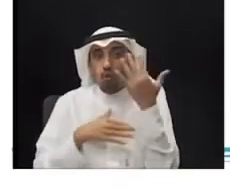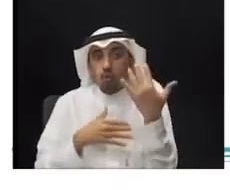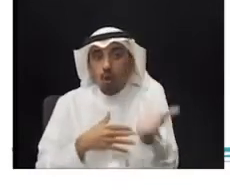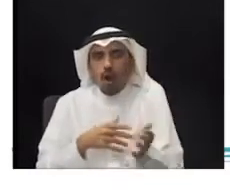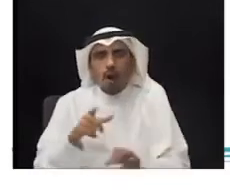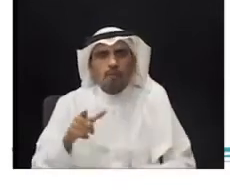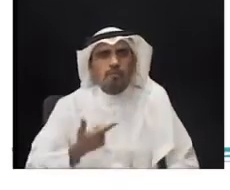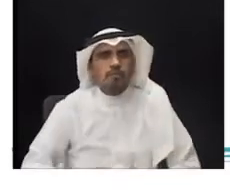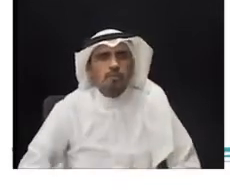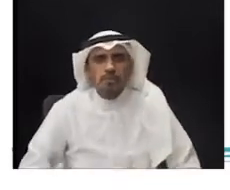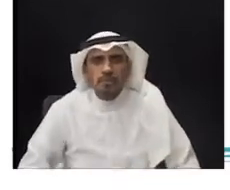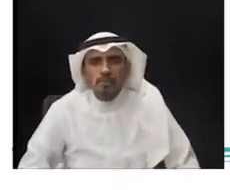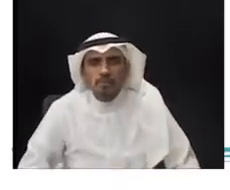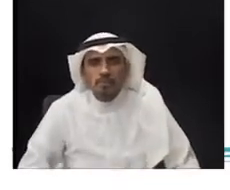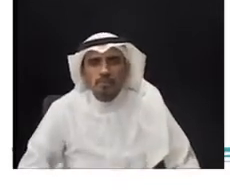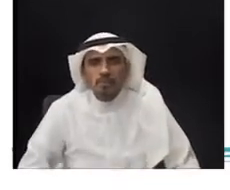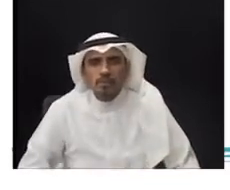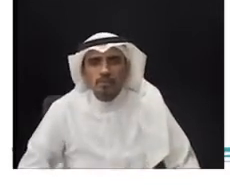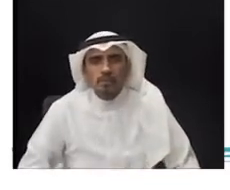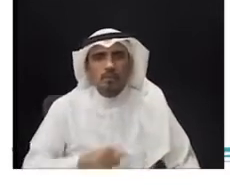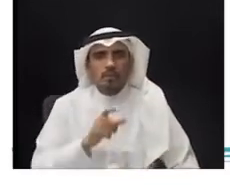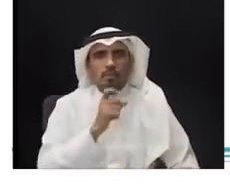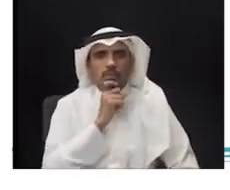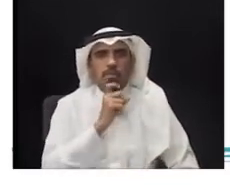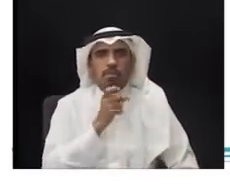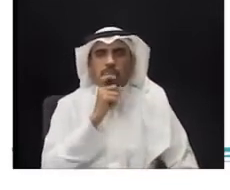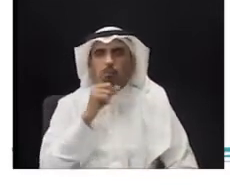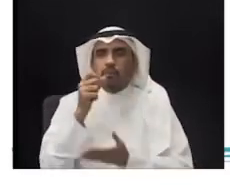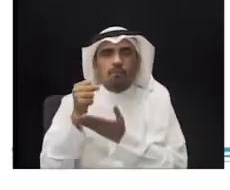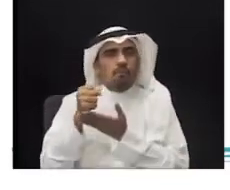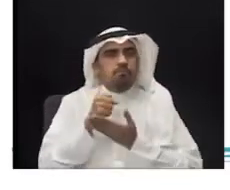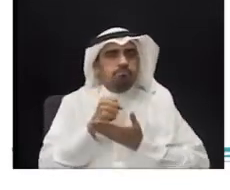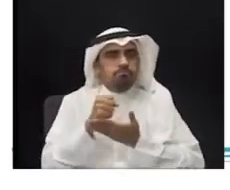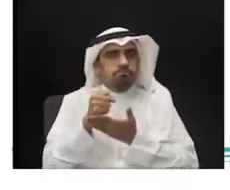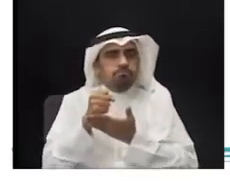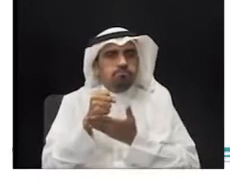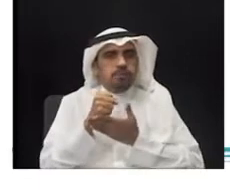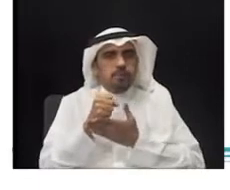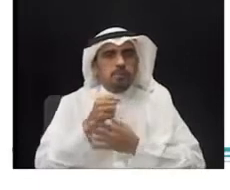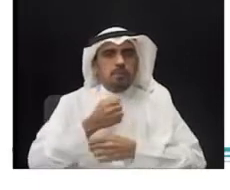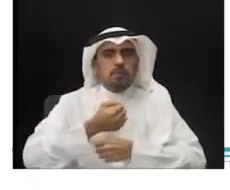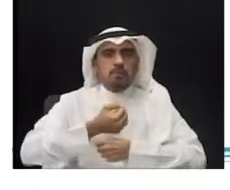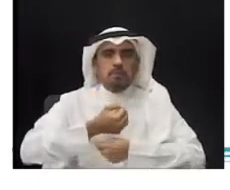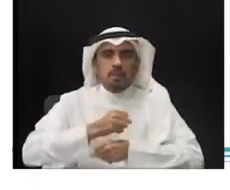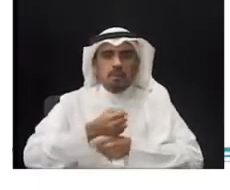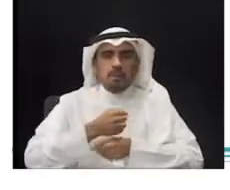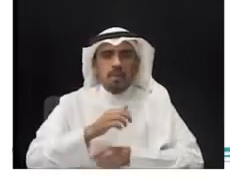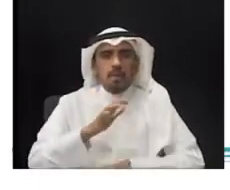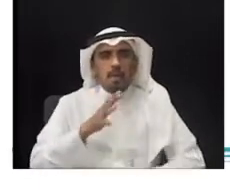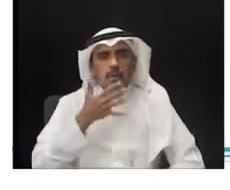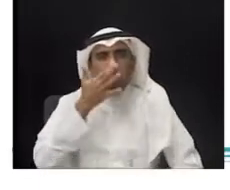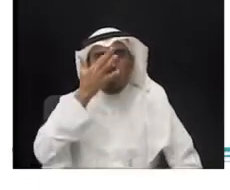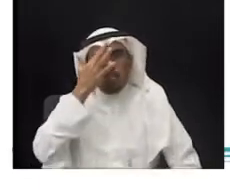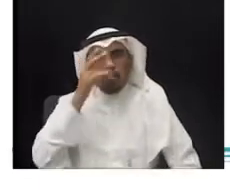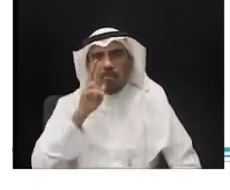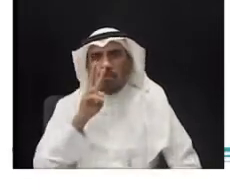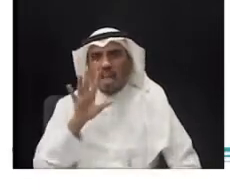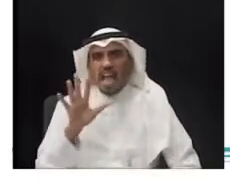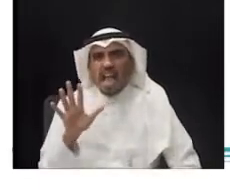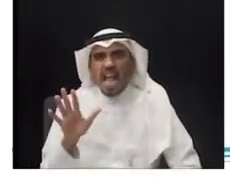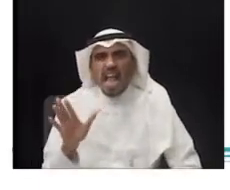والشكوى تكون في ماذا؟ مثلا في ضعف الخدمات البلدية، أو